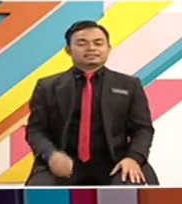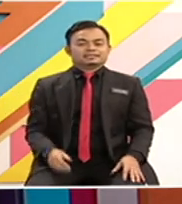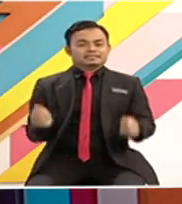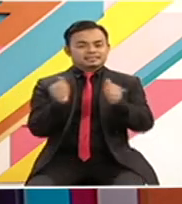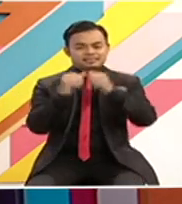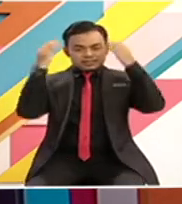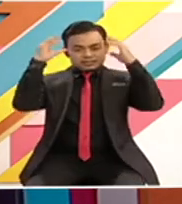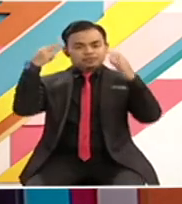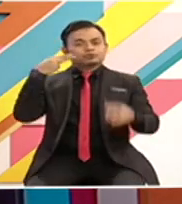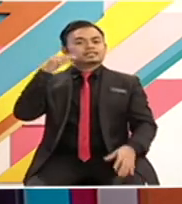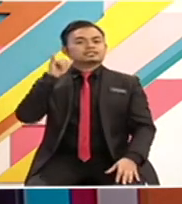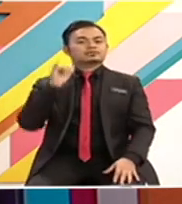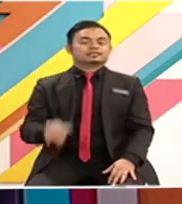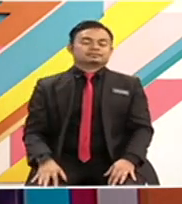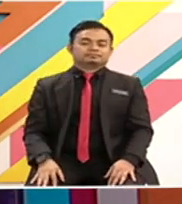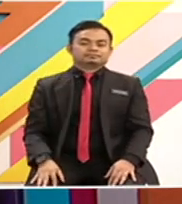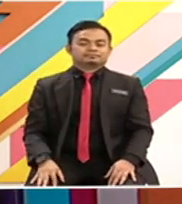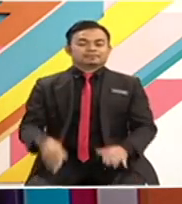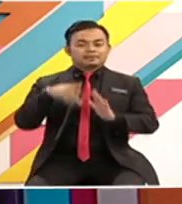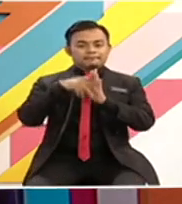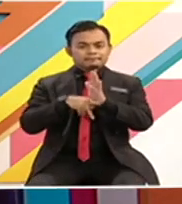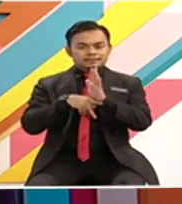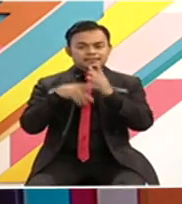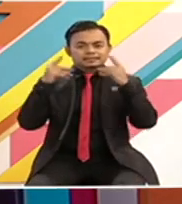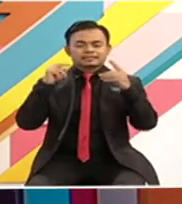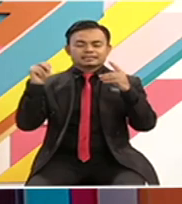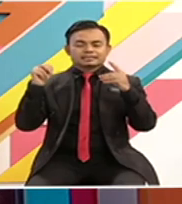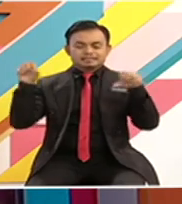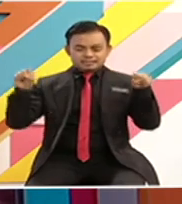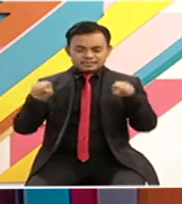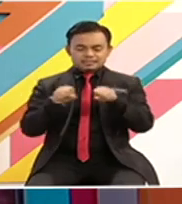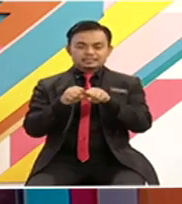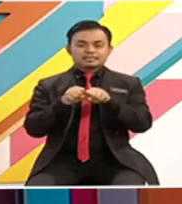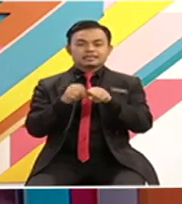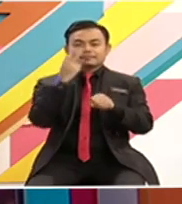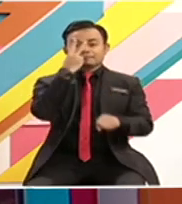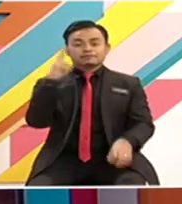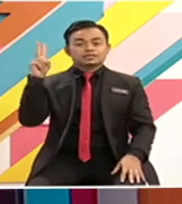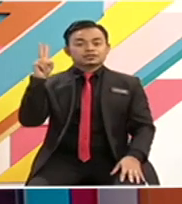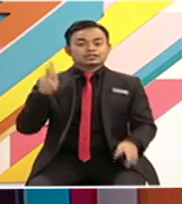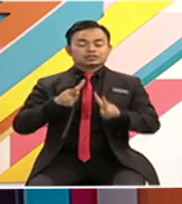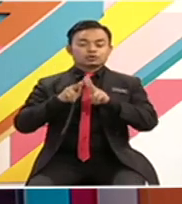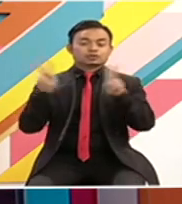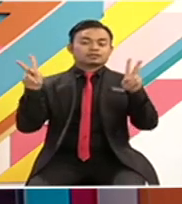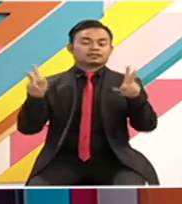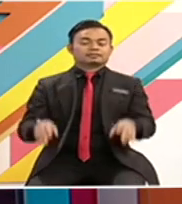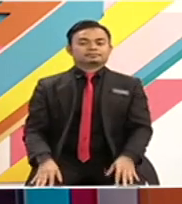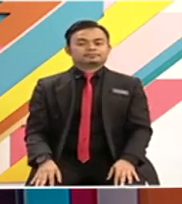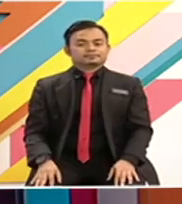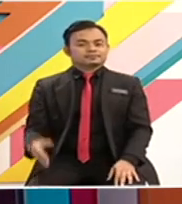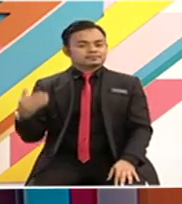mengajak kita pernikahan seni visual kontrol dan Cikgu hari ini nampak di meja Nikita ada lagi 1C